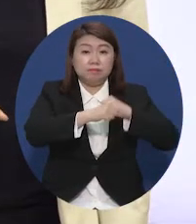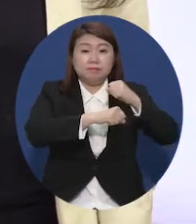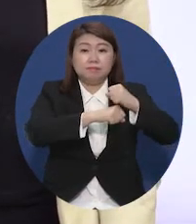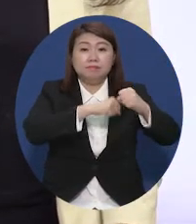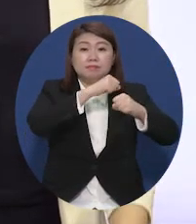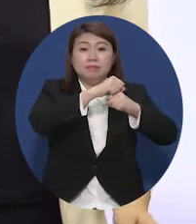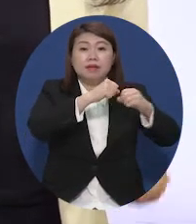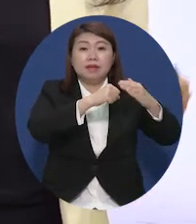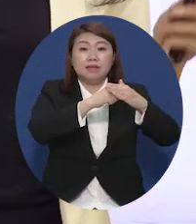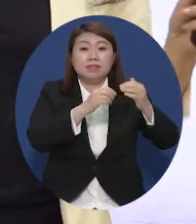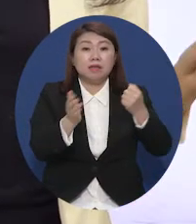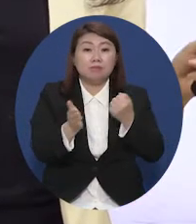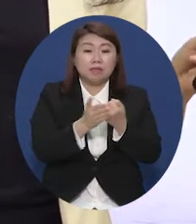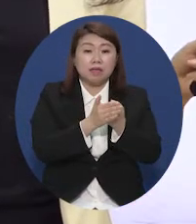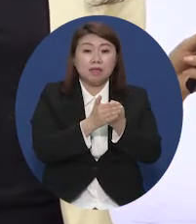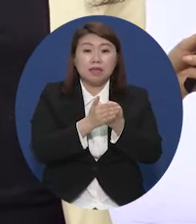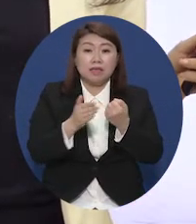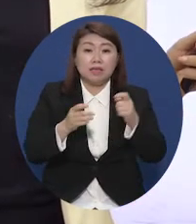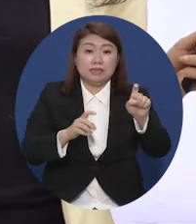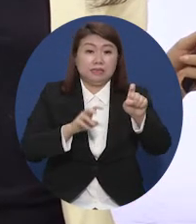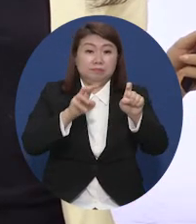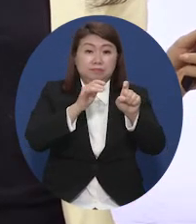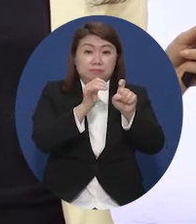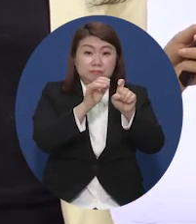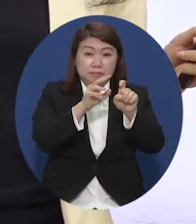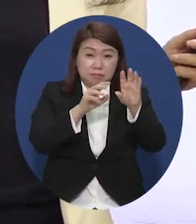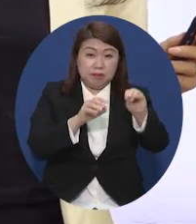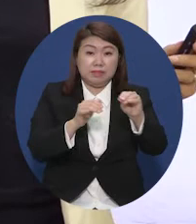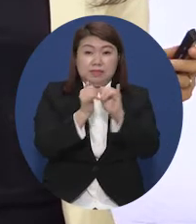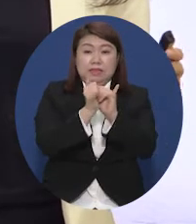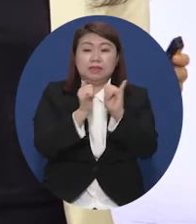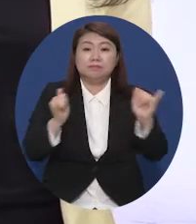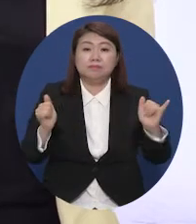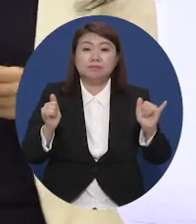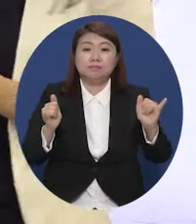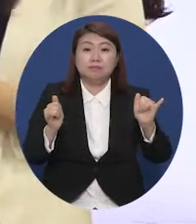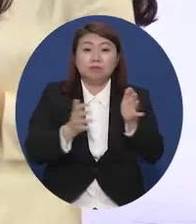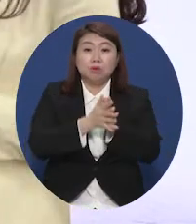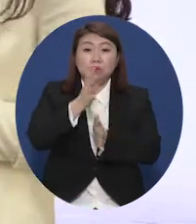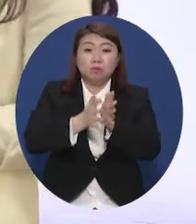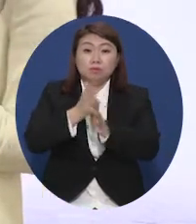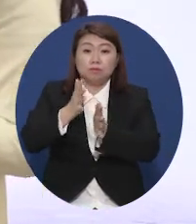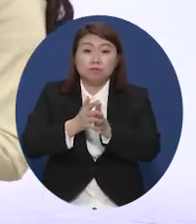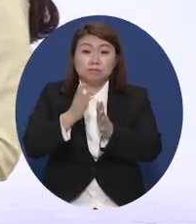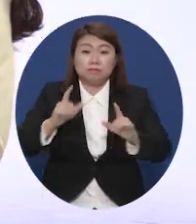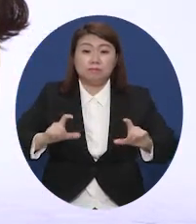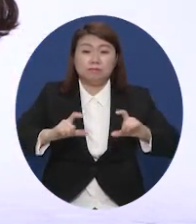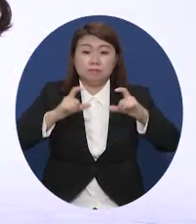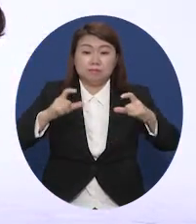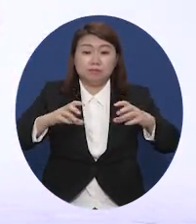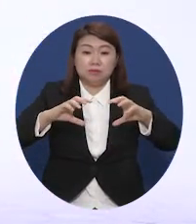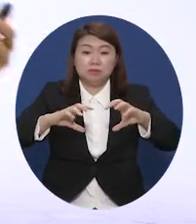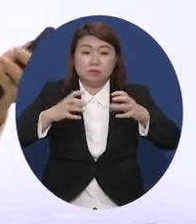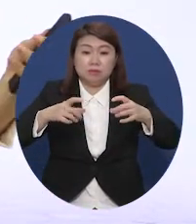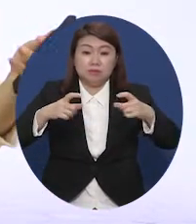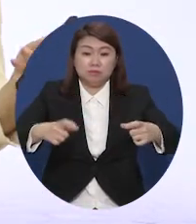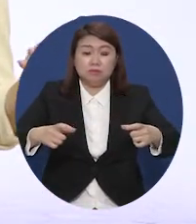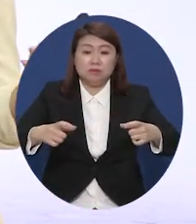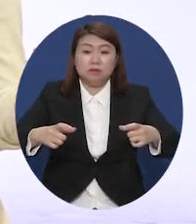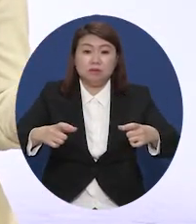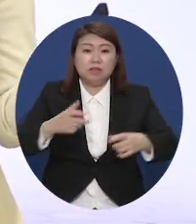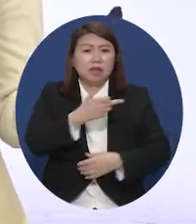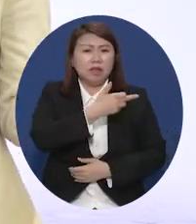쌓아 나갔기 때문에 인구가 최대 10만이었던 이런 도시국가 마야의 도시국가들에서는 아주